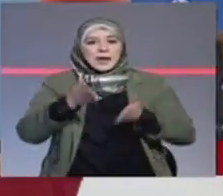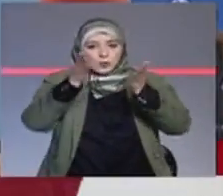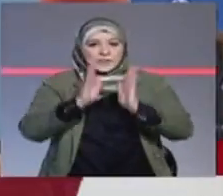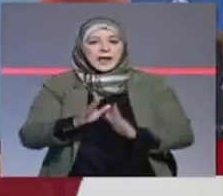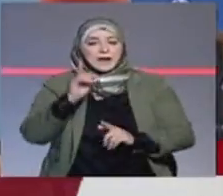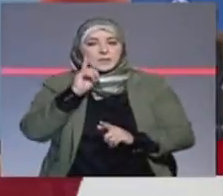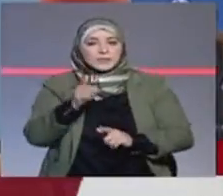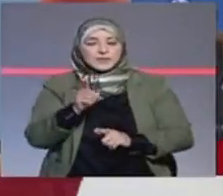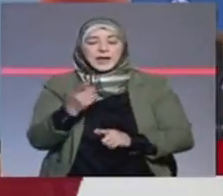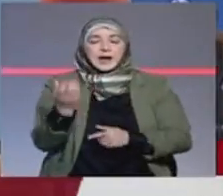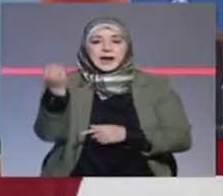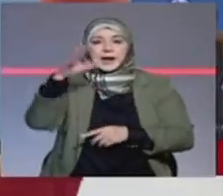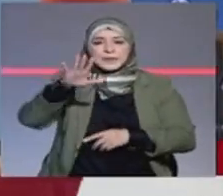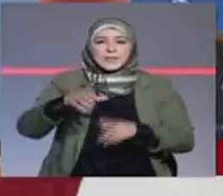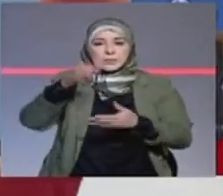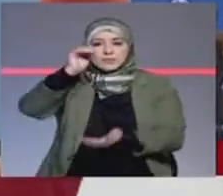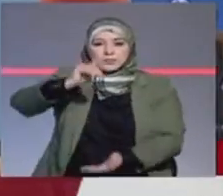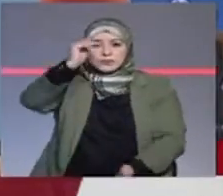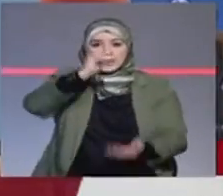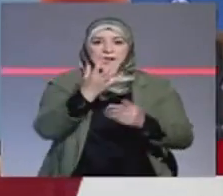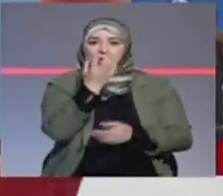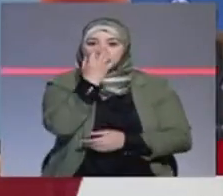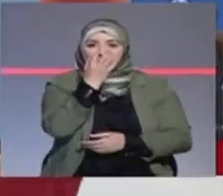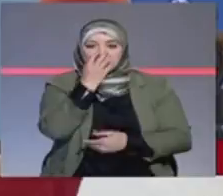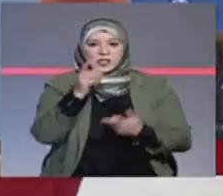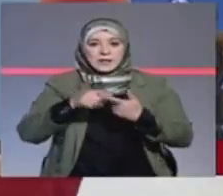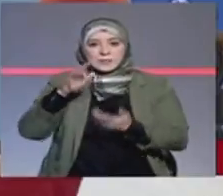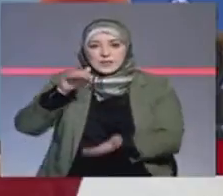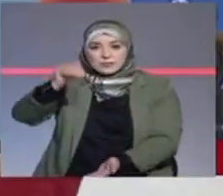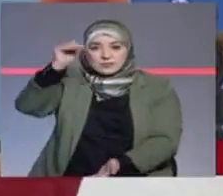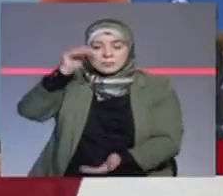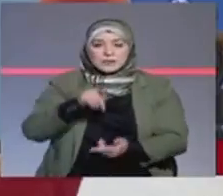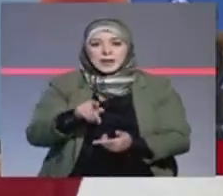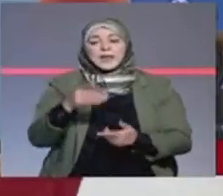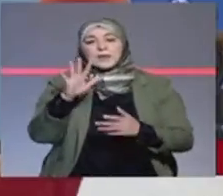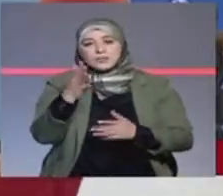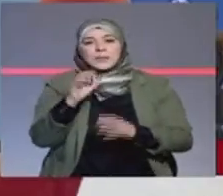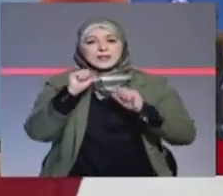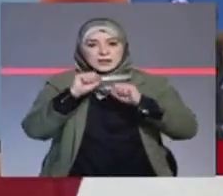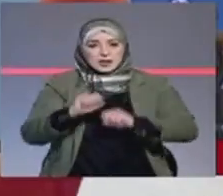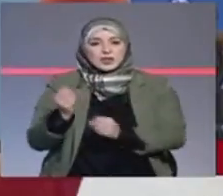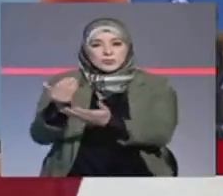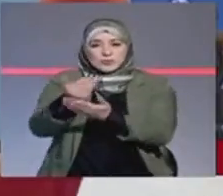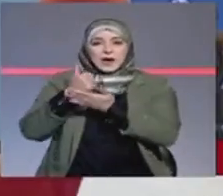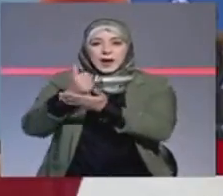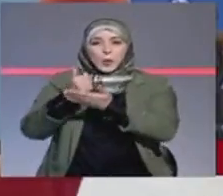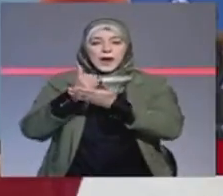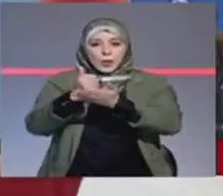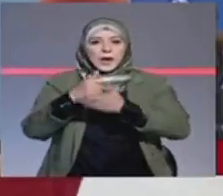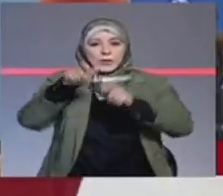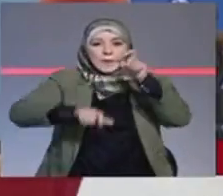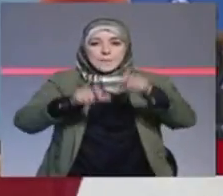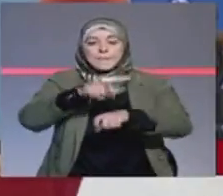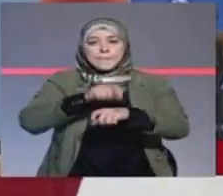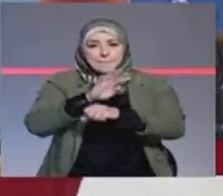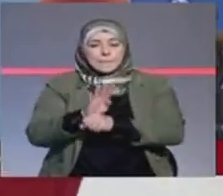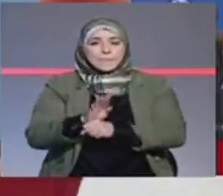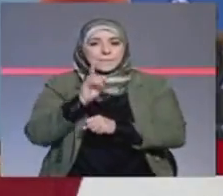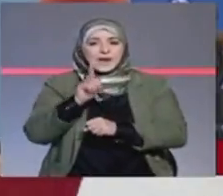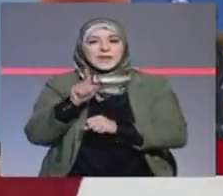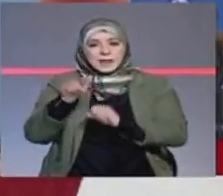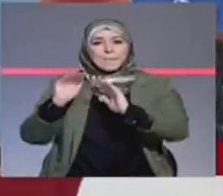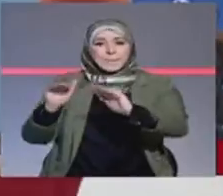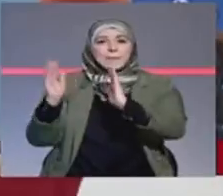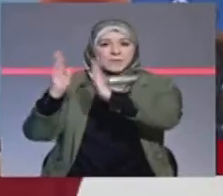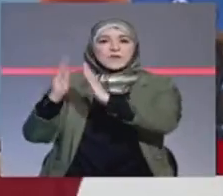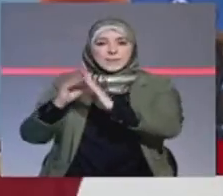500 كونسنتراتور دوكسيجين. الكونسنتراتور هذوما يمكنوا من التكفل بالمرضى في الخطوط الاولى وحتى في المنازل